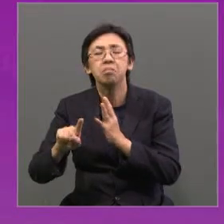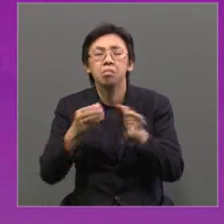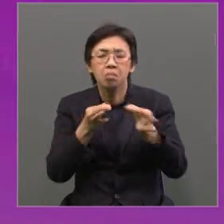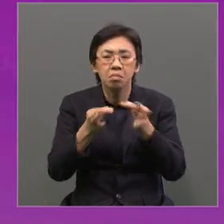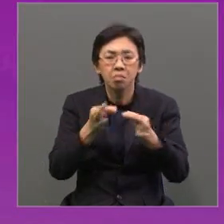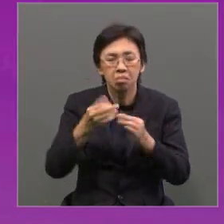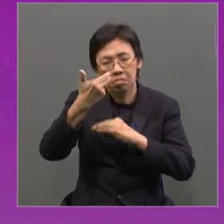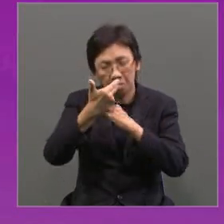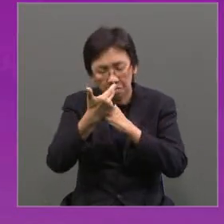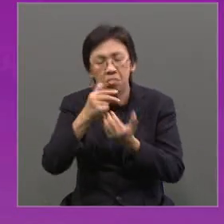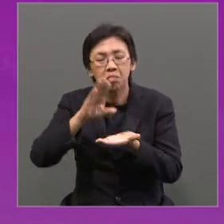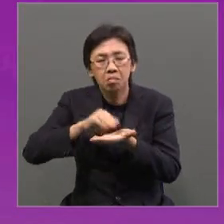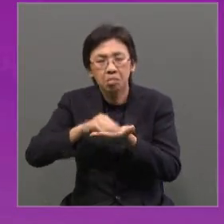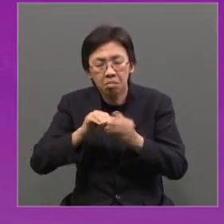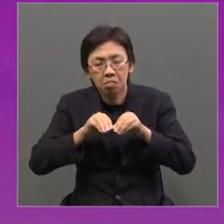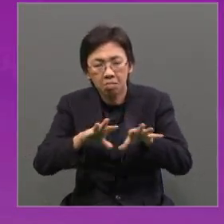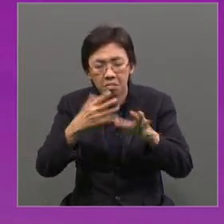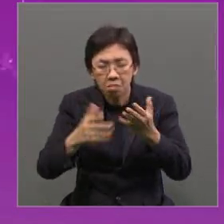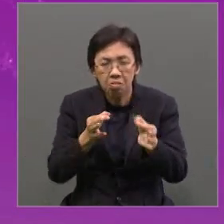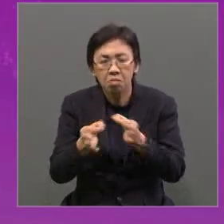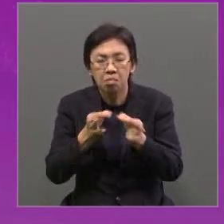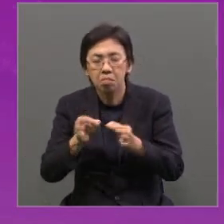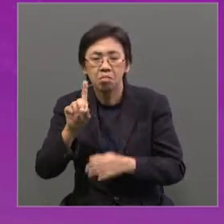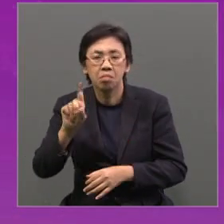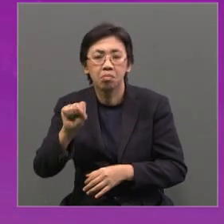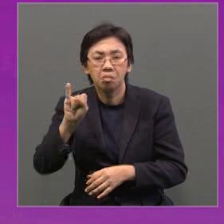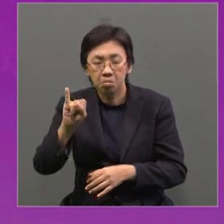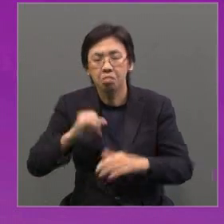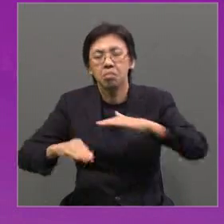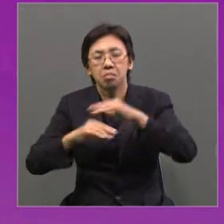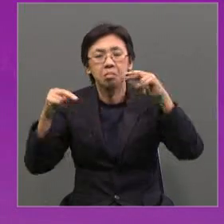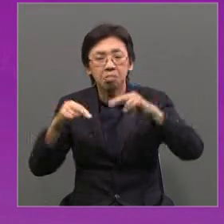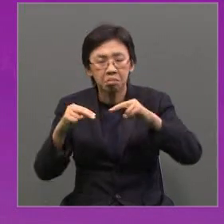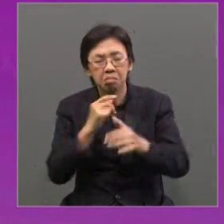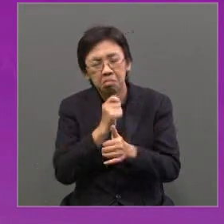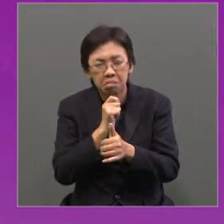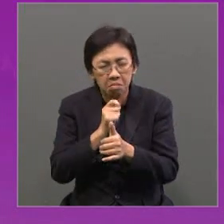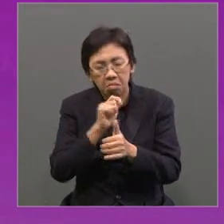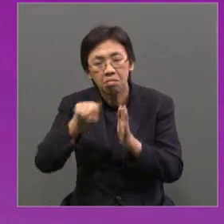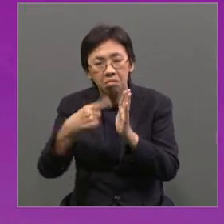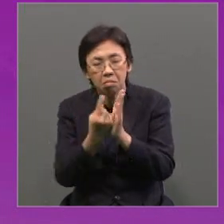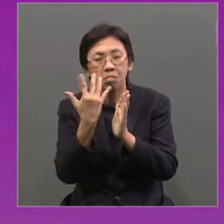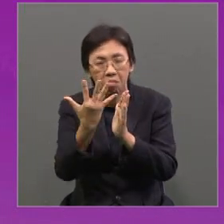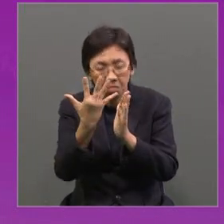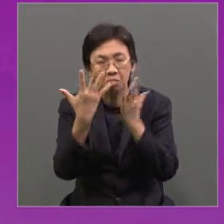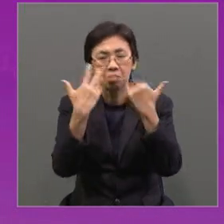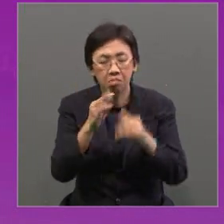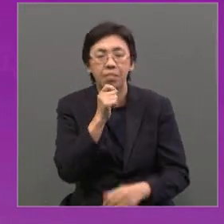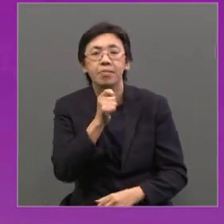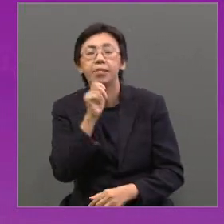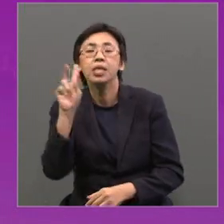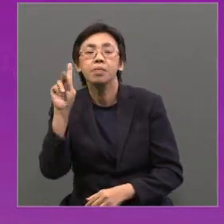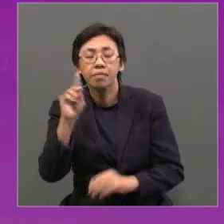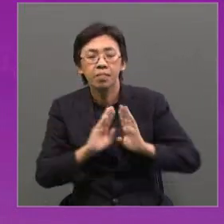นี้ก็ได้เข้ามาให้ปากคำกับพนักงานสอบสวนของ DSI ในฐานะพยานนะใช้เวลาถึง5ชั่วโมงหลังจากนั้นก็ออกมาให้สัมภาษณ์